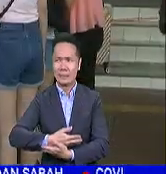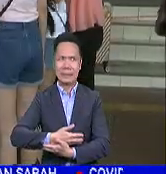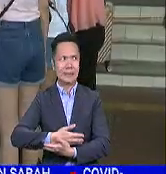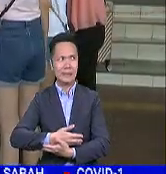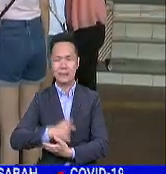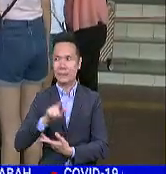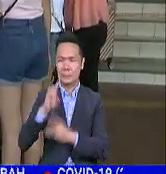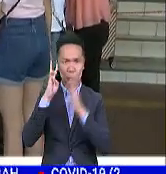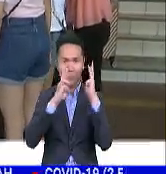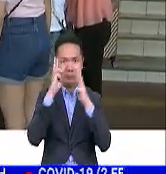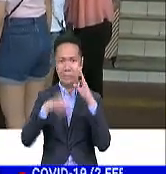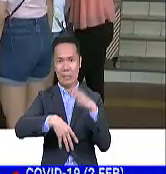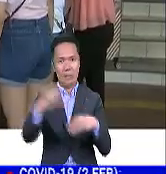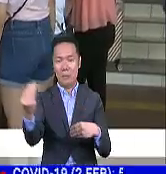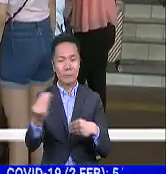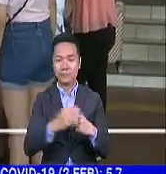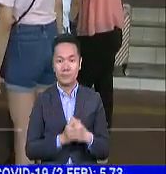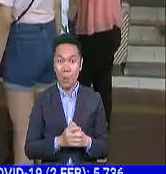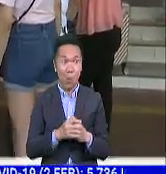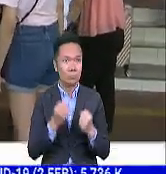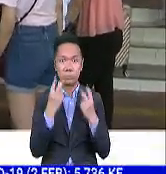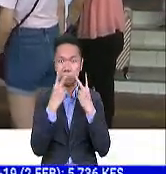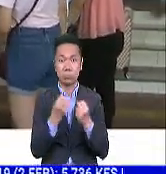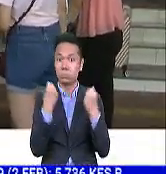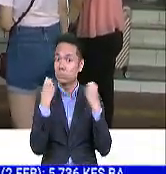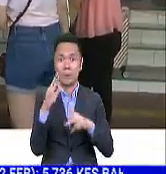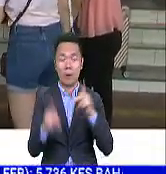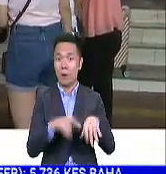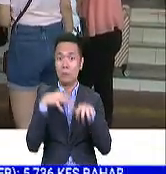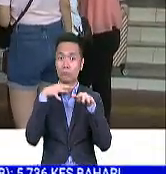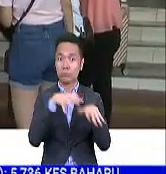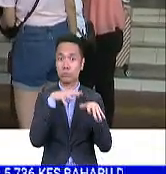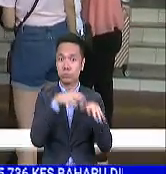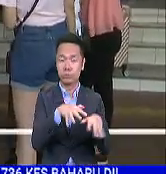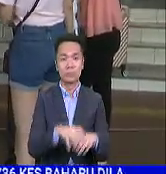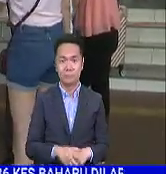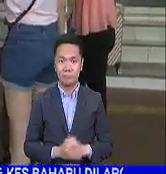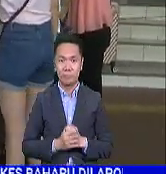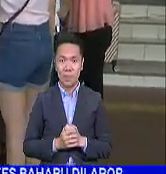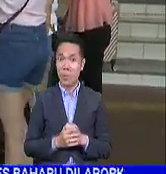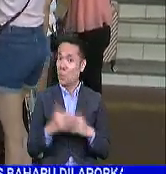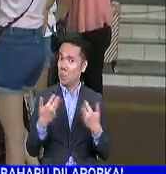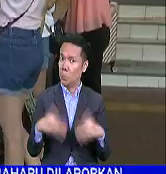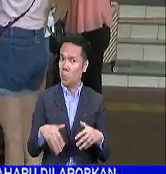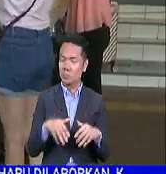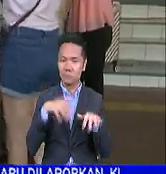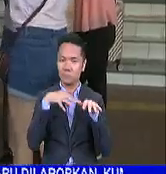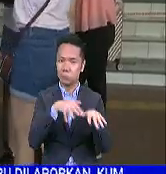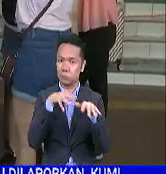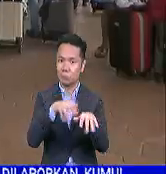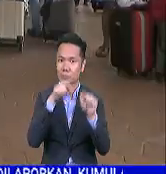Ini ramai. Memang ramai. Dalam Langkawi pun memang ramai. Ramai pelancong